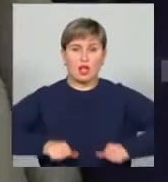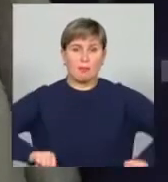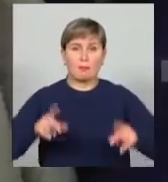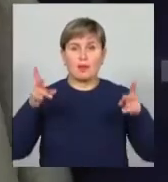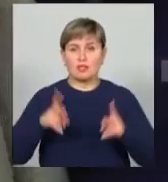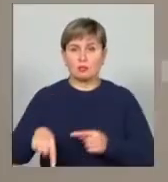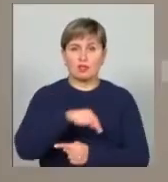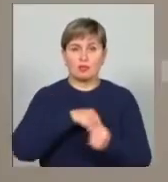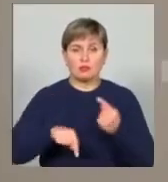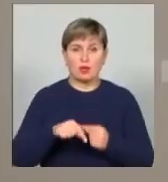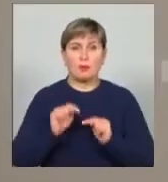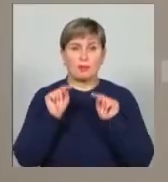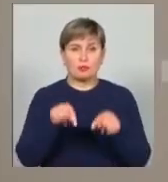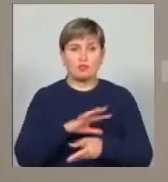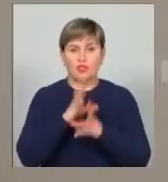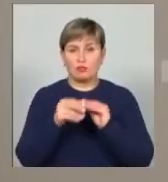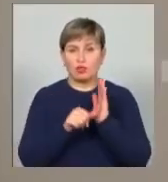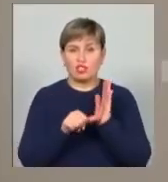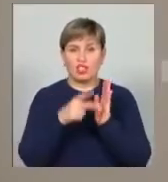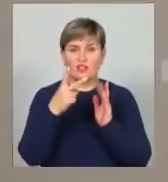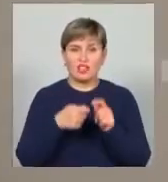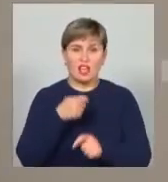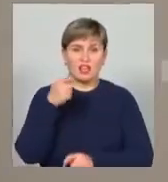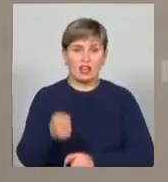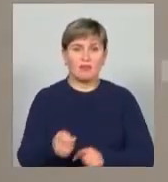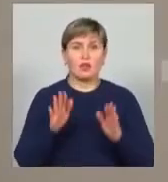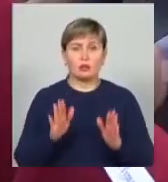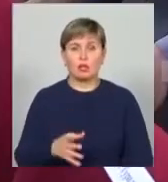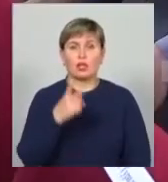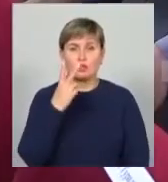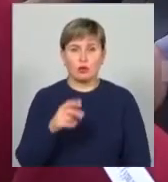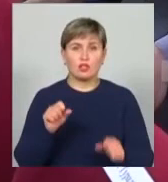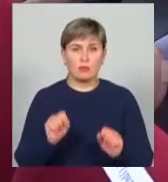пострадавших предпринимателей поступило всего 62 заявки. Но только двое